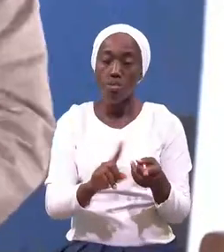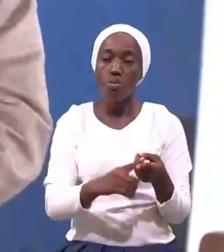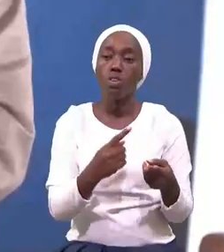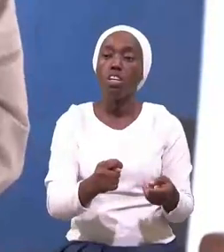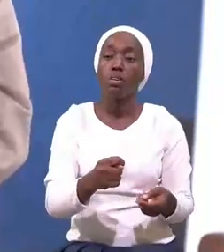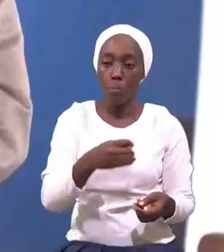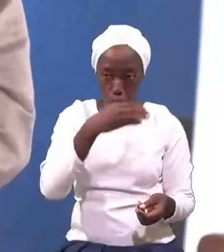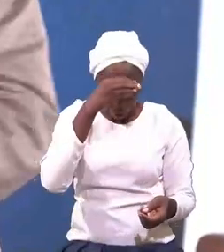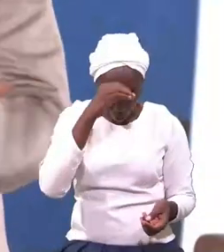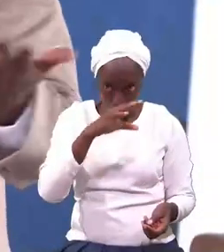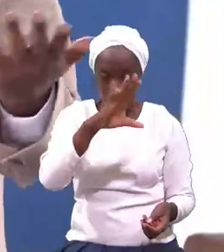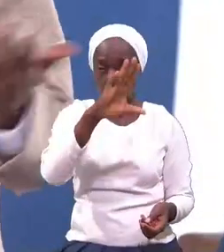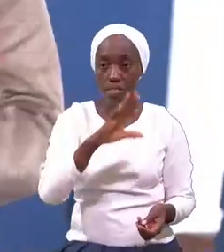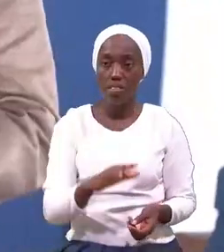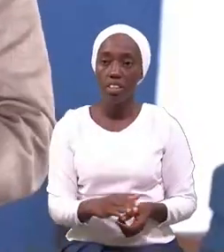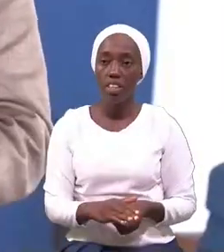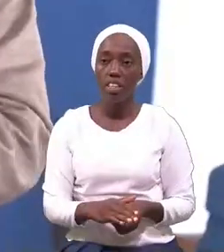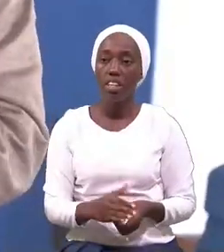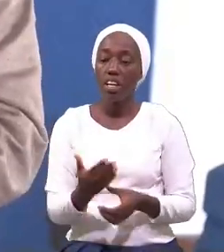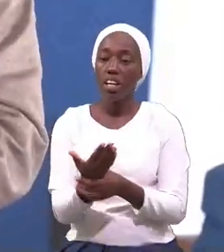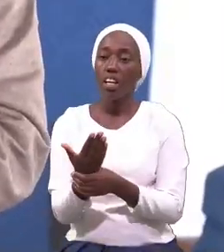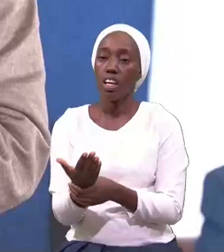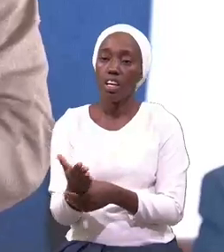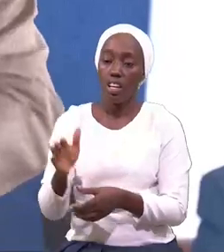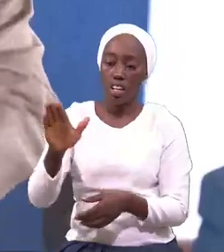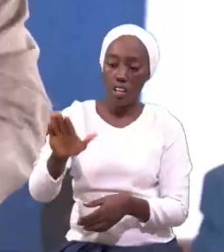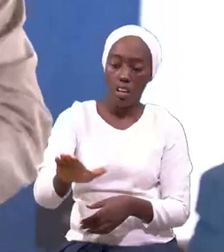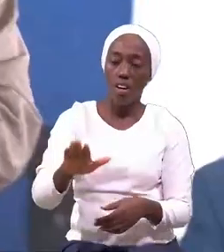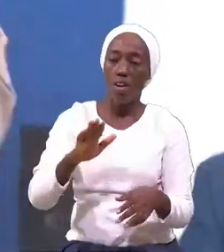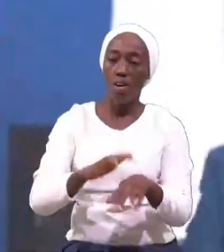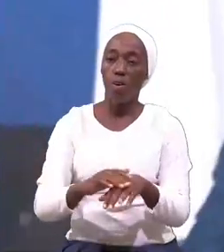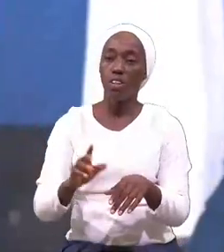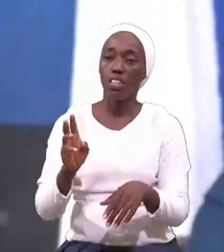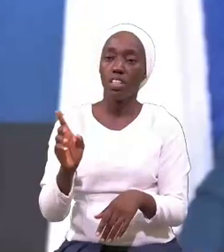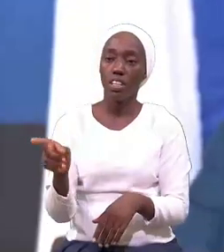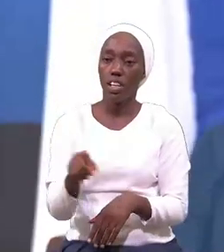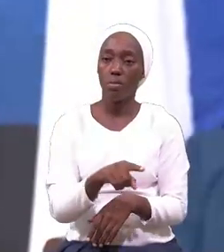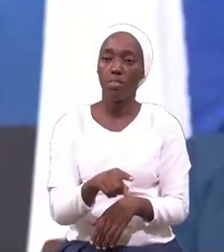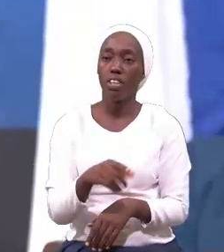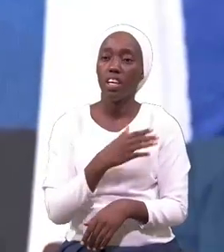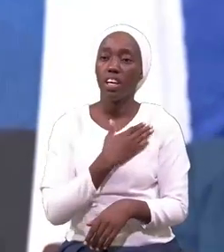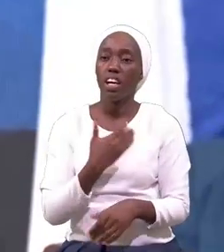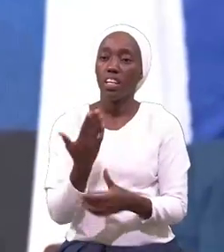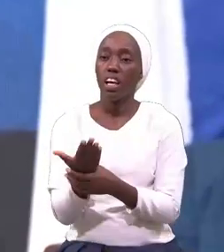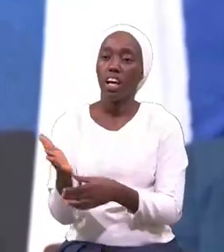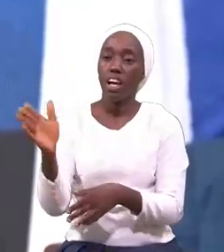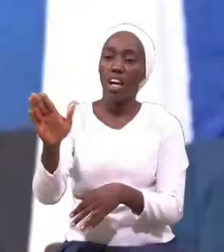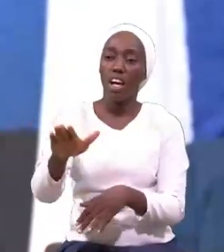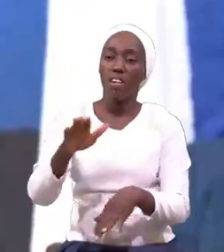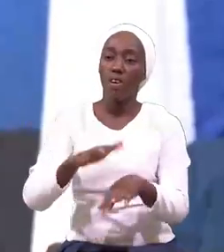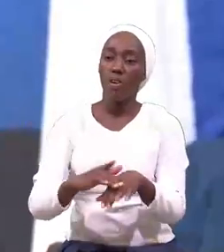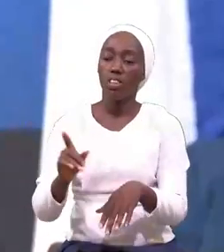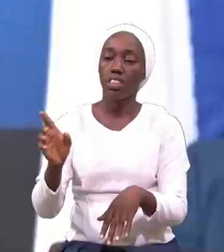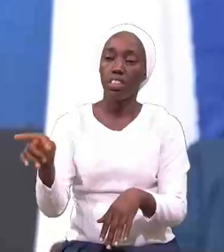Les frères vers les hommes. J'ai dit maintenant, vous qui n'êtes pas malades, imposez les mains à ceux qui ont levé les mains, qui sont malades. Ils les ont imposé les